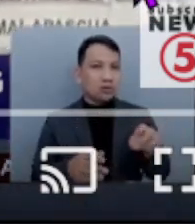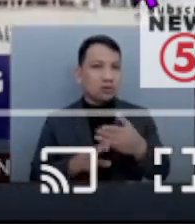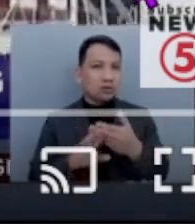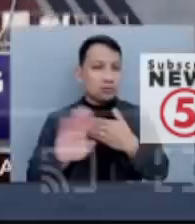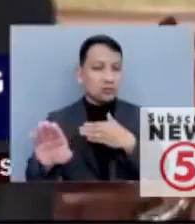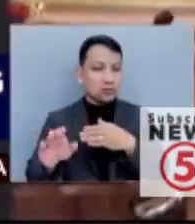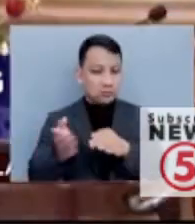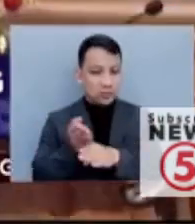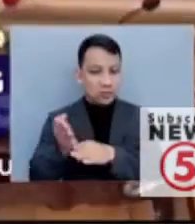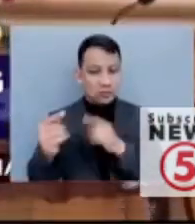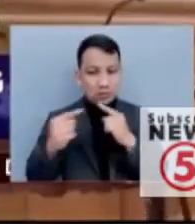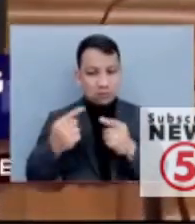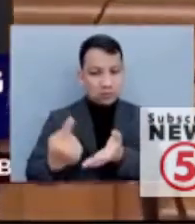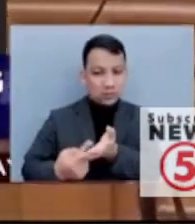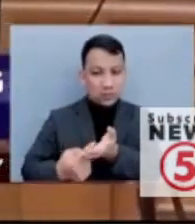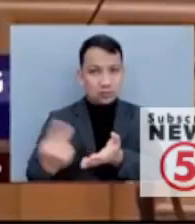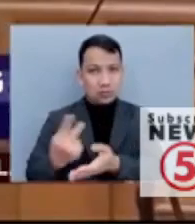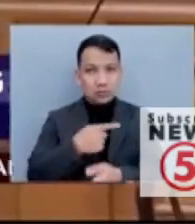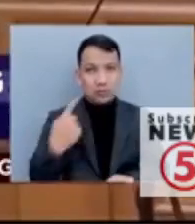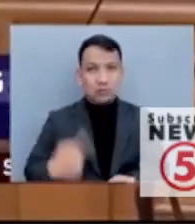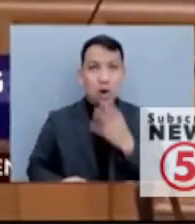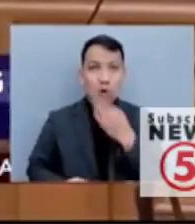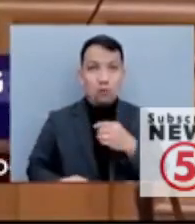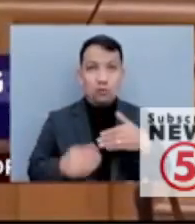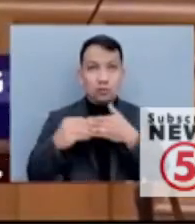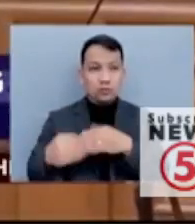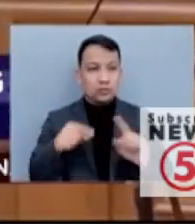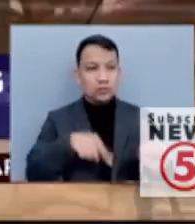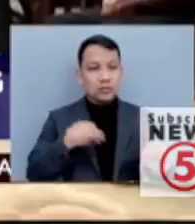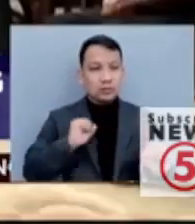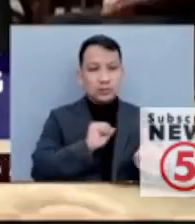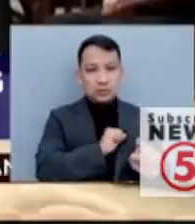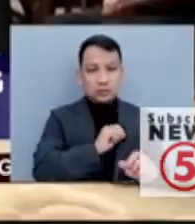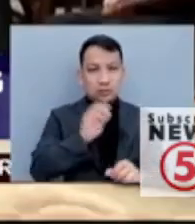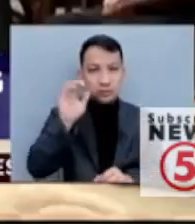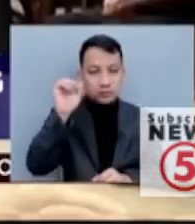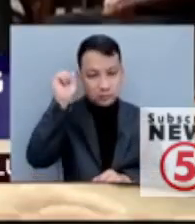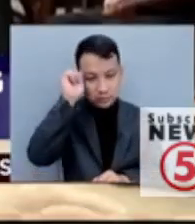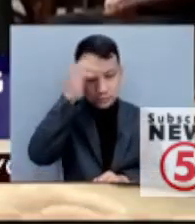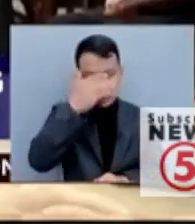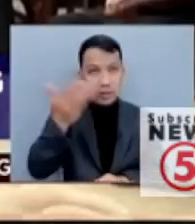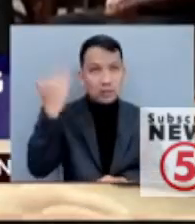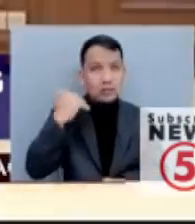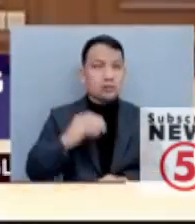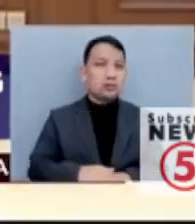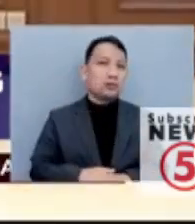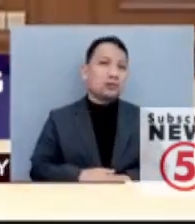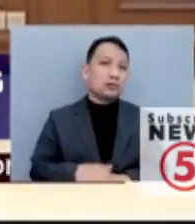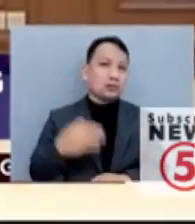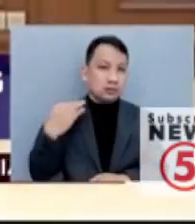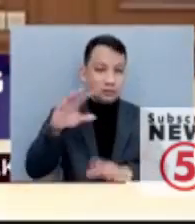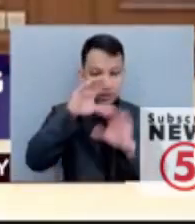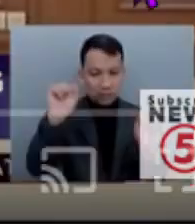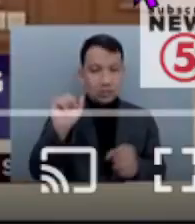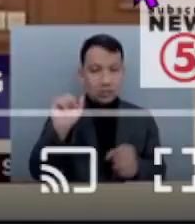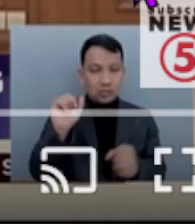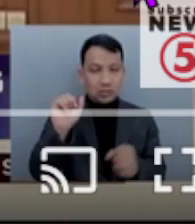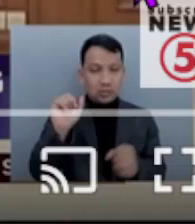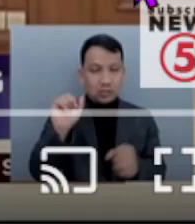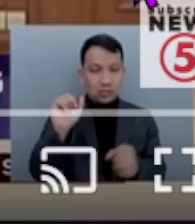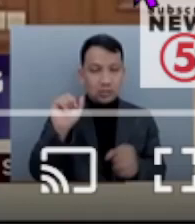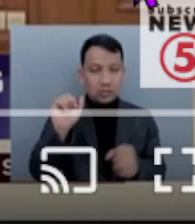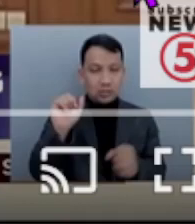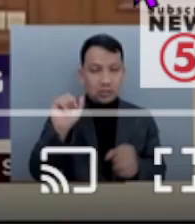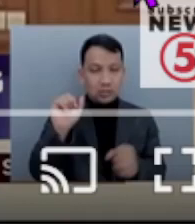sa China. And speaking of back channel talks, sinong pwede manguna dyan? Ang sabi ni Senator Cayetano, pwede daw si dating dinolontir niya. Dating Pangulong Rodrigo Duterte.